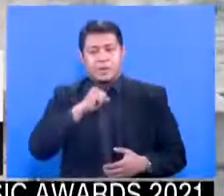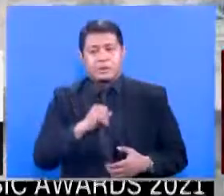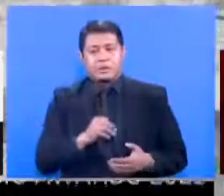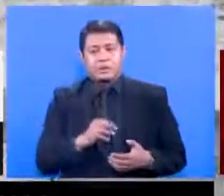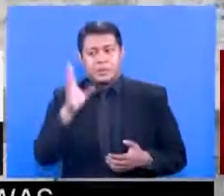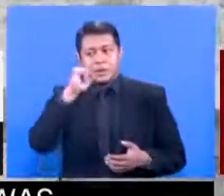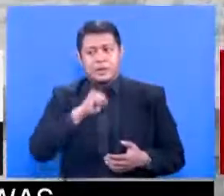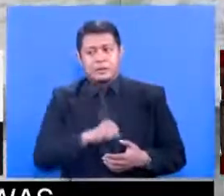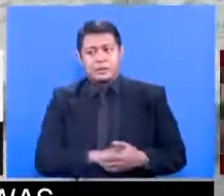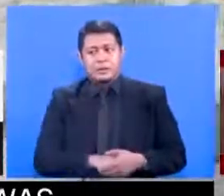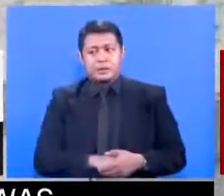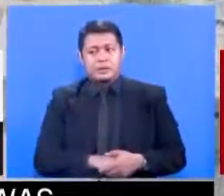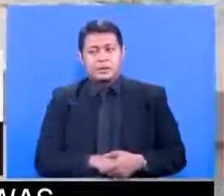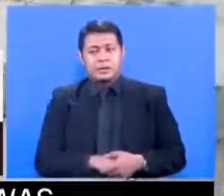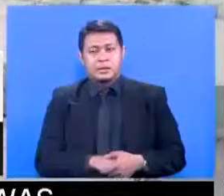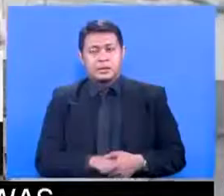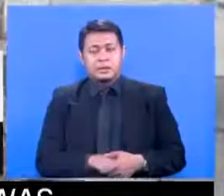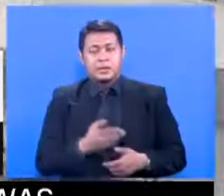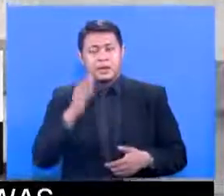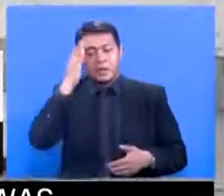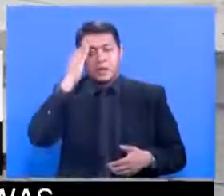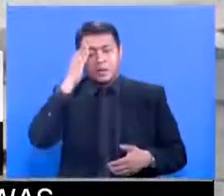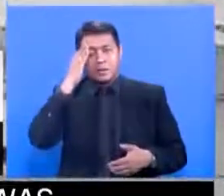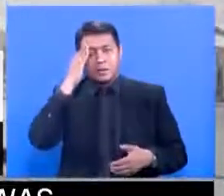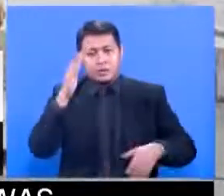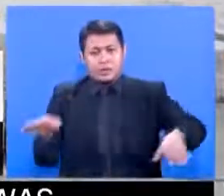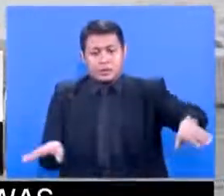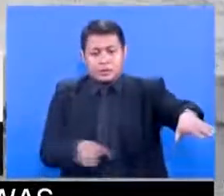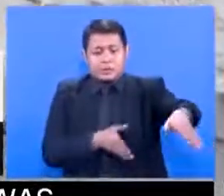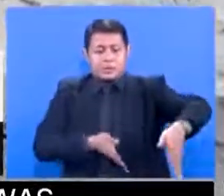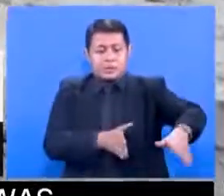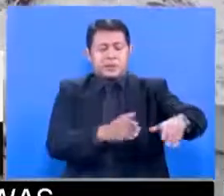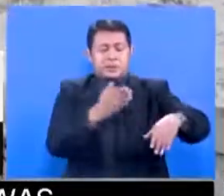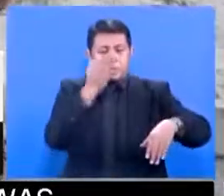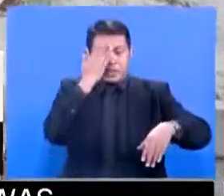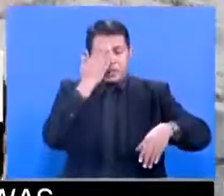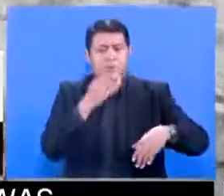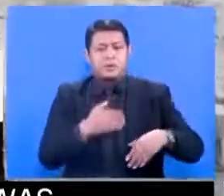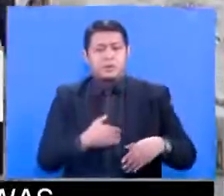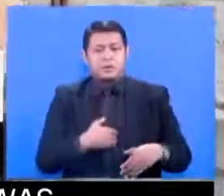paham. Tapi Bapak tahu kalau di atas tahu. Ini? Tahu,